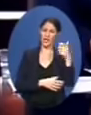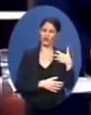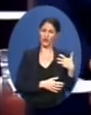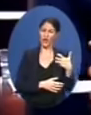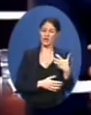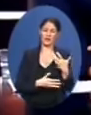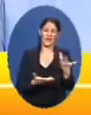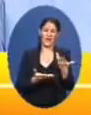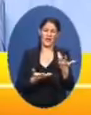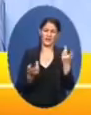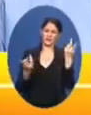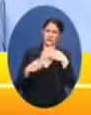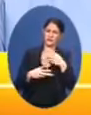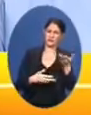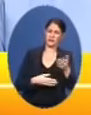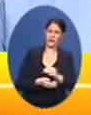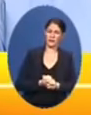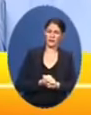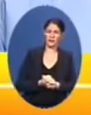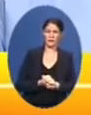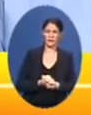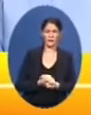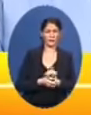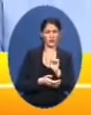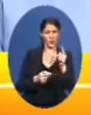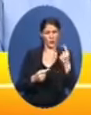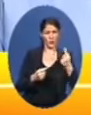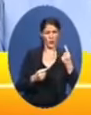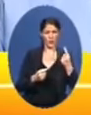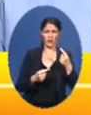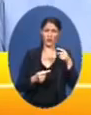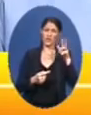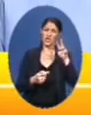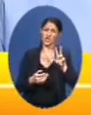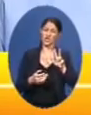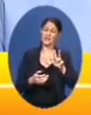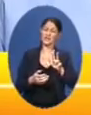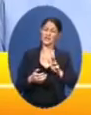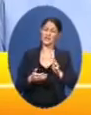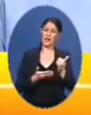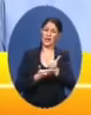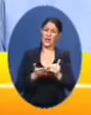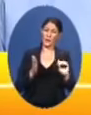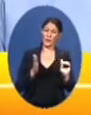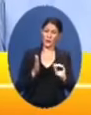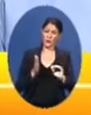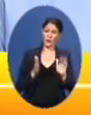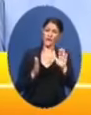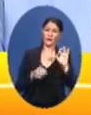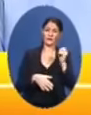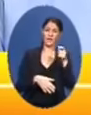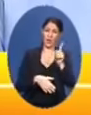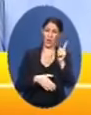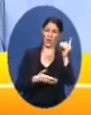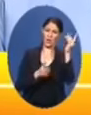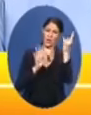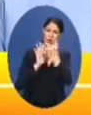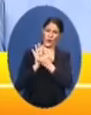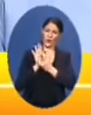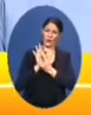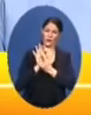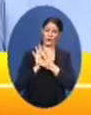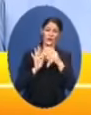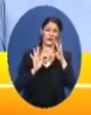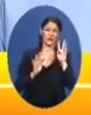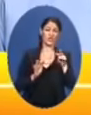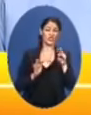התיאוריה שלך? זה לא מדויק, משום שמדינות צפון אירופה יש שכר מינימום גם אם הוא לא בחוק. כלומר, יש מדינות שיש בהן בחוק, כמו בישראל, ויש מדינות,